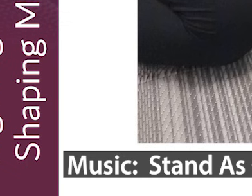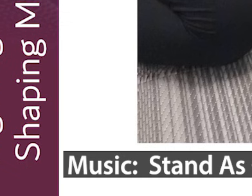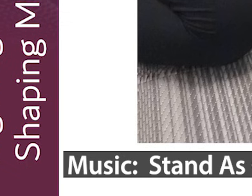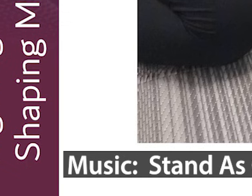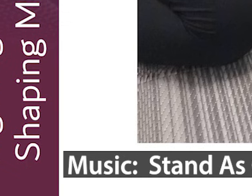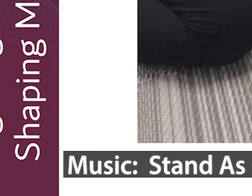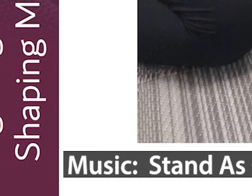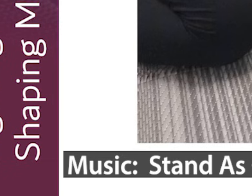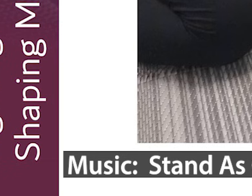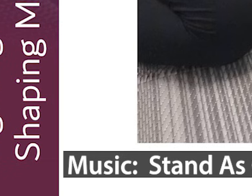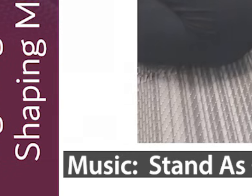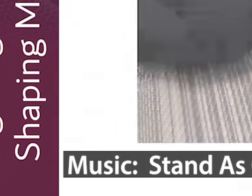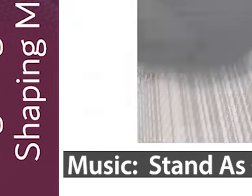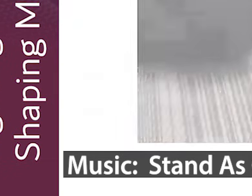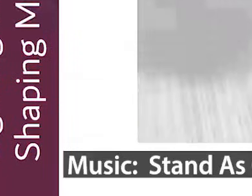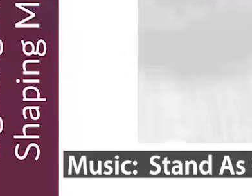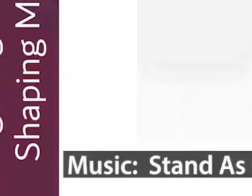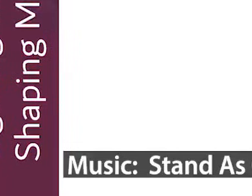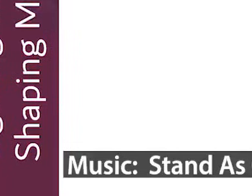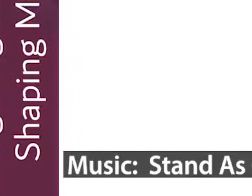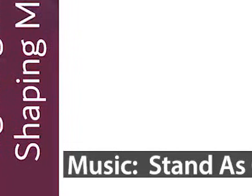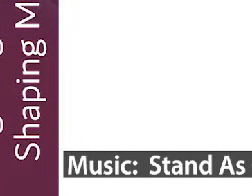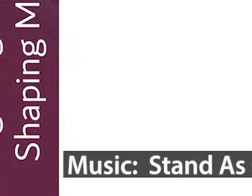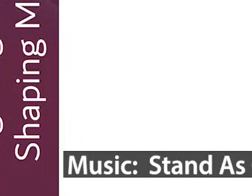suno mara